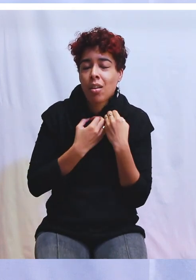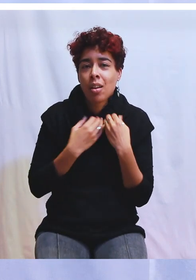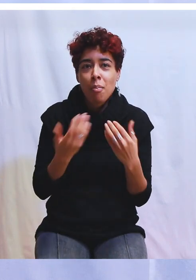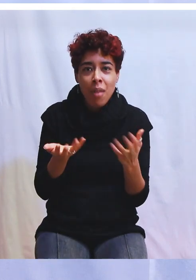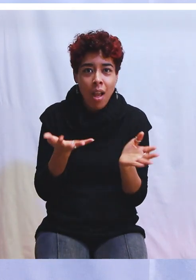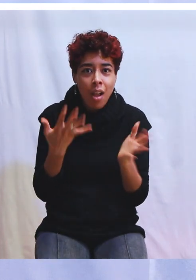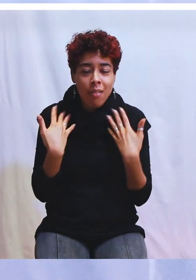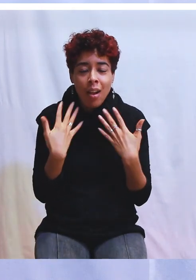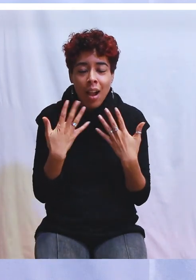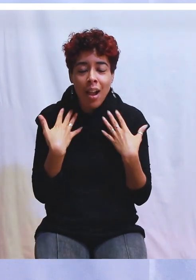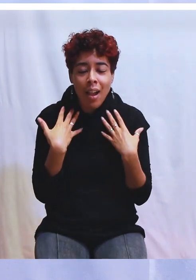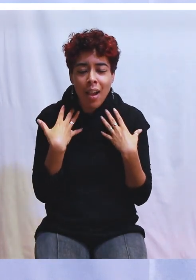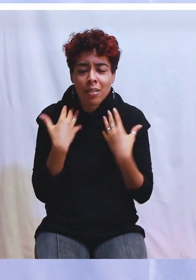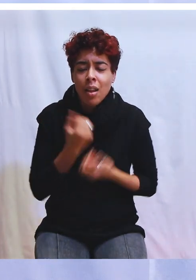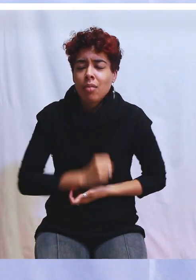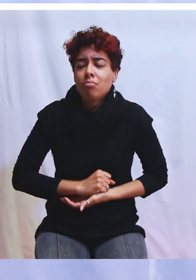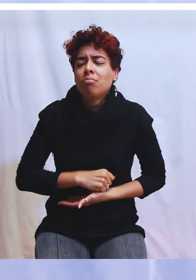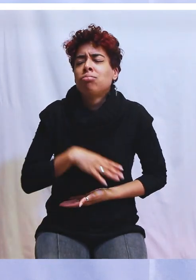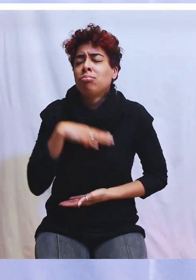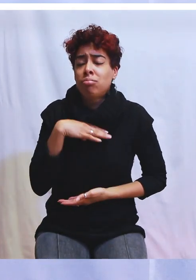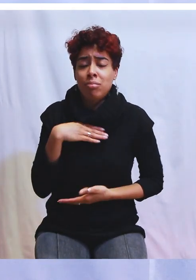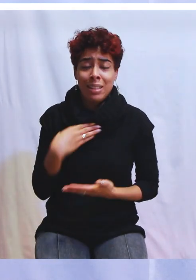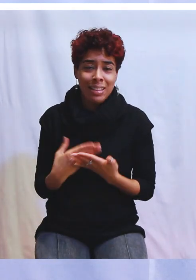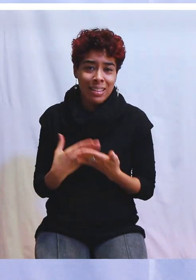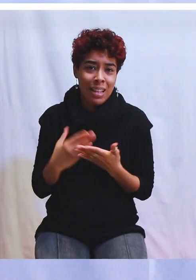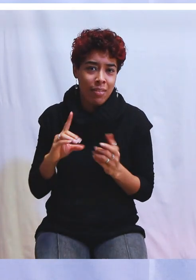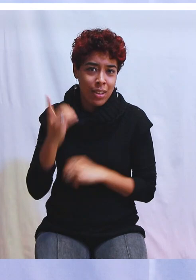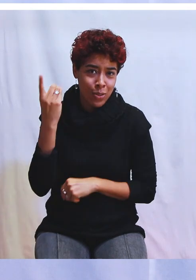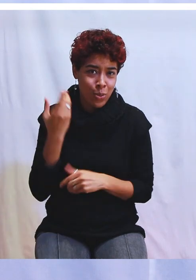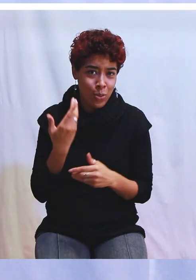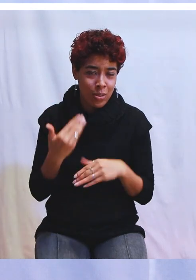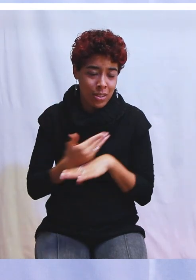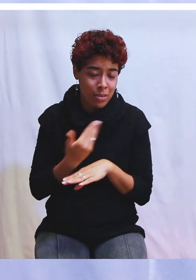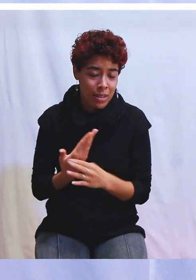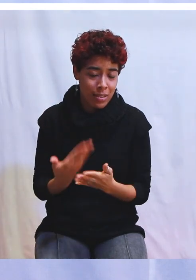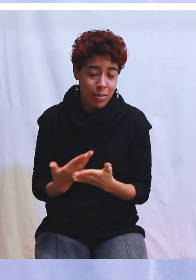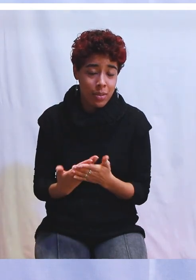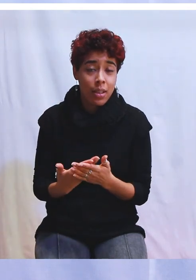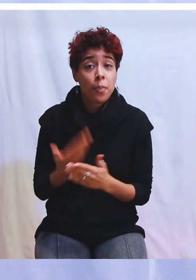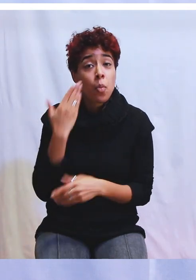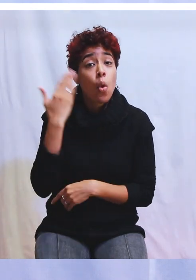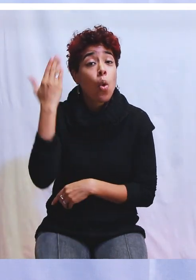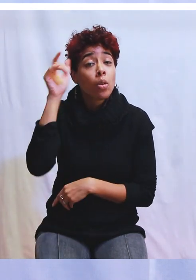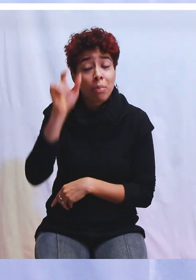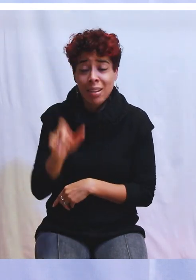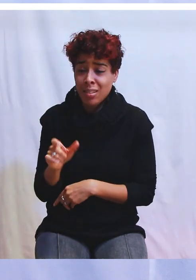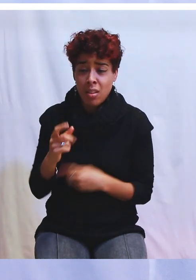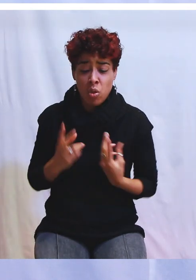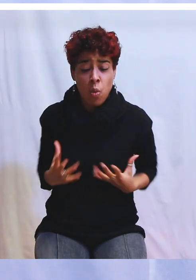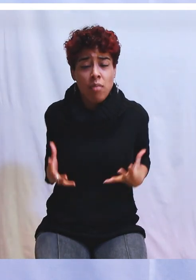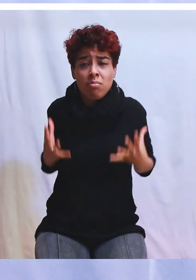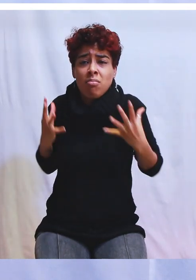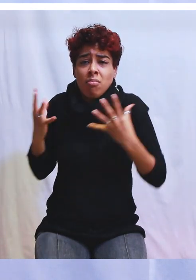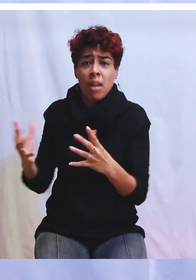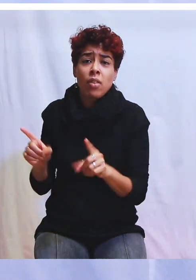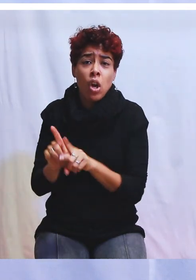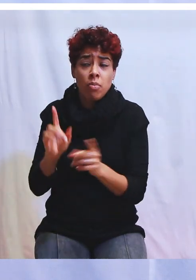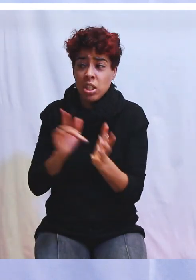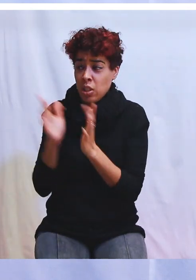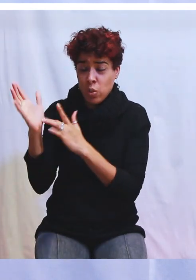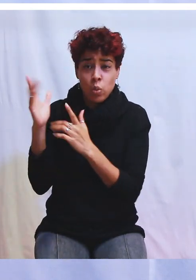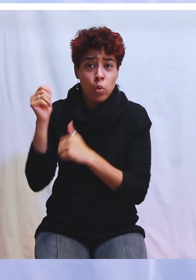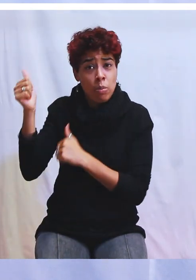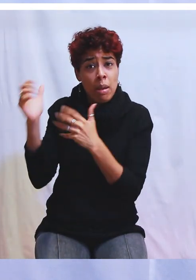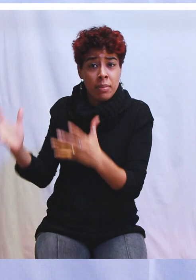mon âme. Et c'est comme ça que ça se passe avec Dieu. Alors donne-toi pour l'autre, comme Christ s'est donné pour nous. Et tu seras étonné de